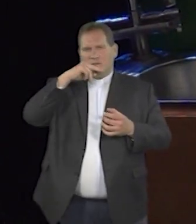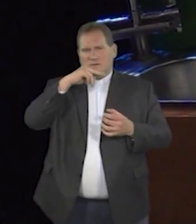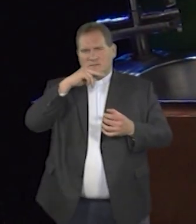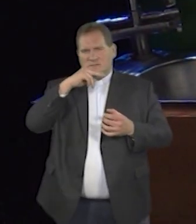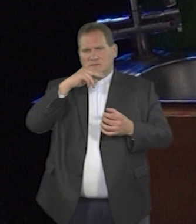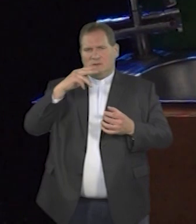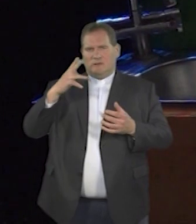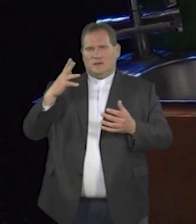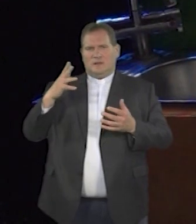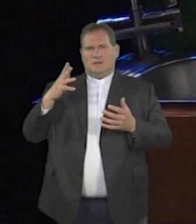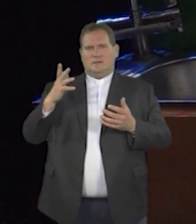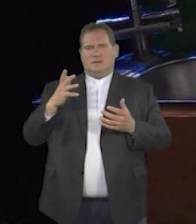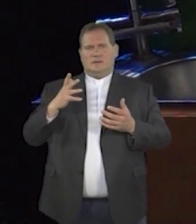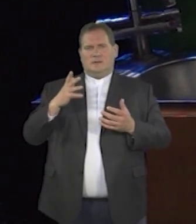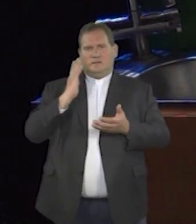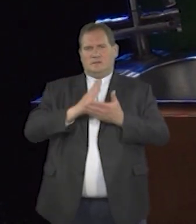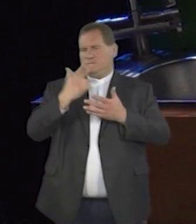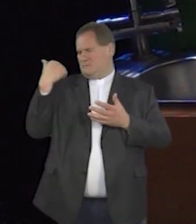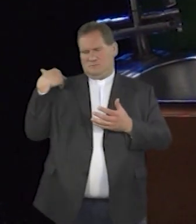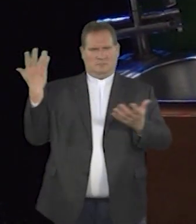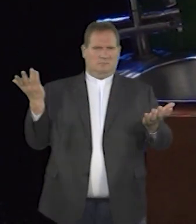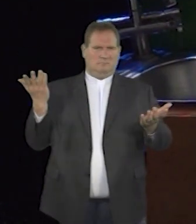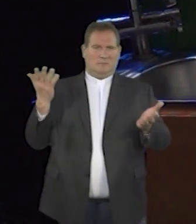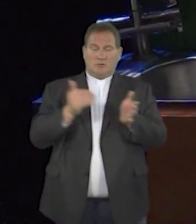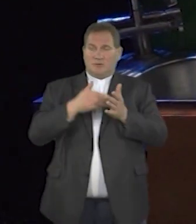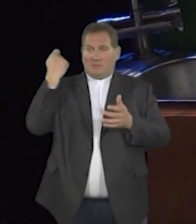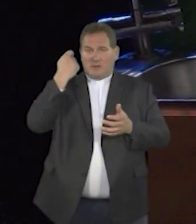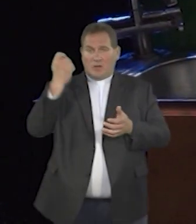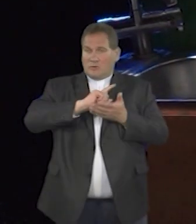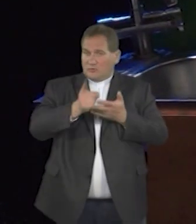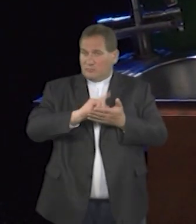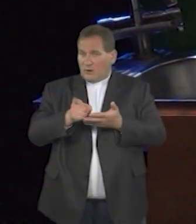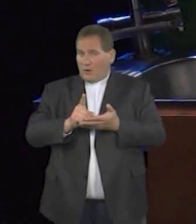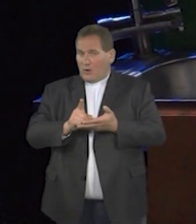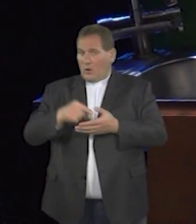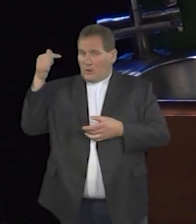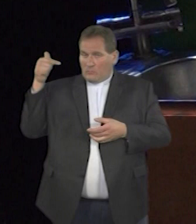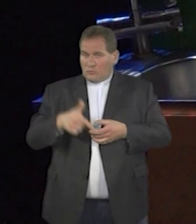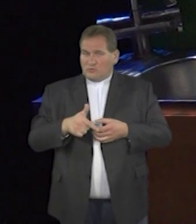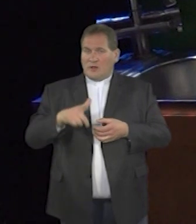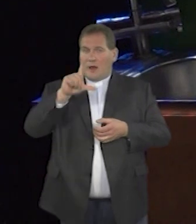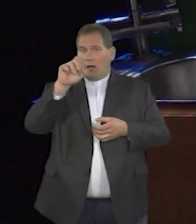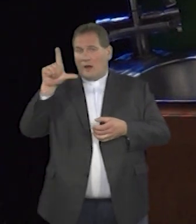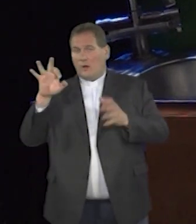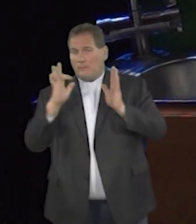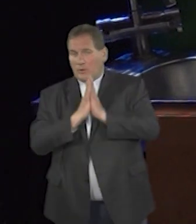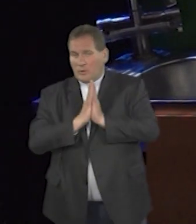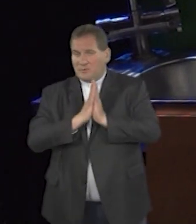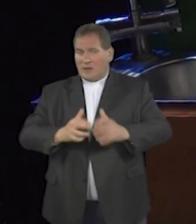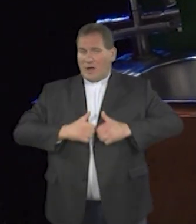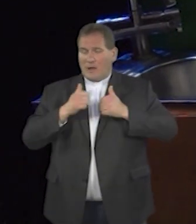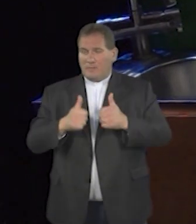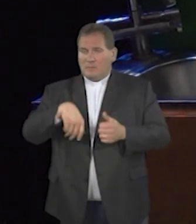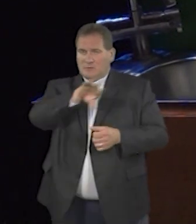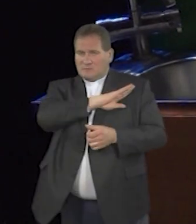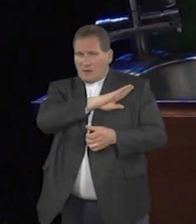tyfus. I już go nie było. Trzeba jechać mi czym prędzej. Muszę Lalo prosić, abym wprzód po zmarłym